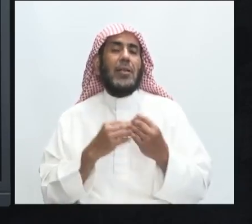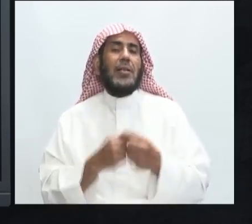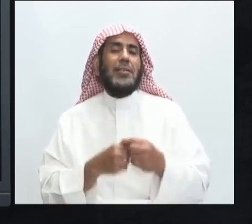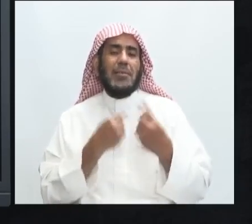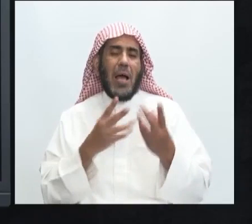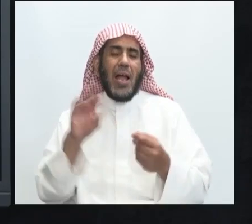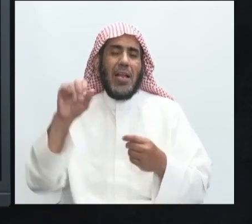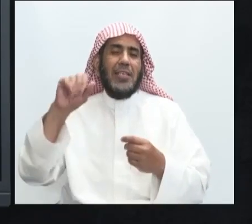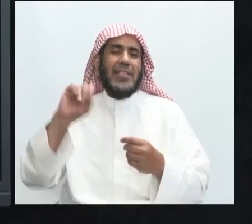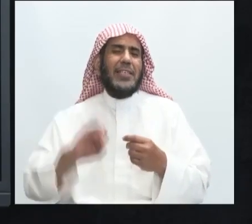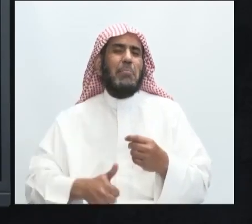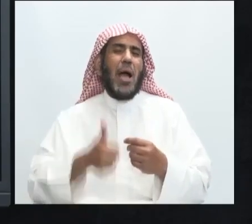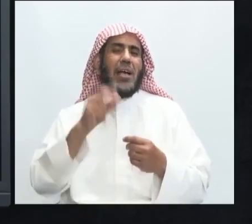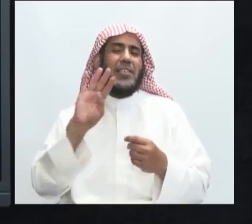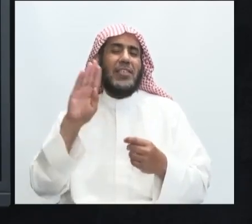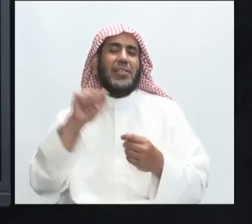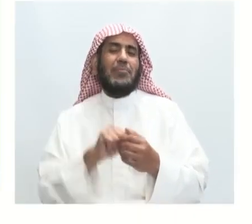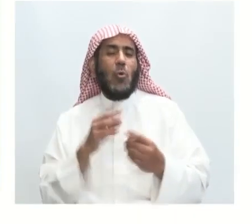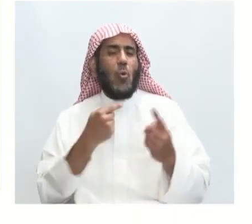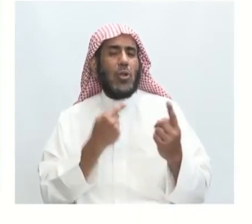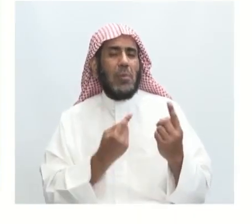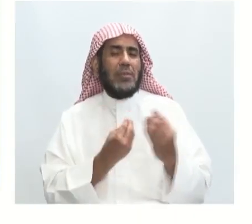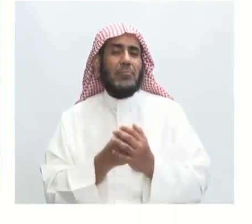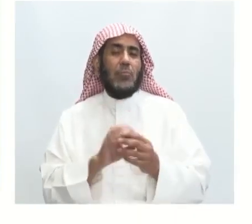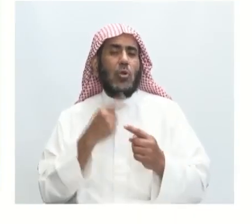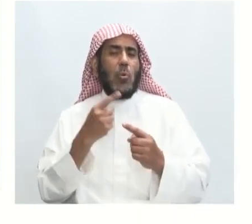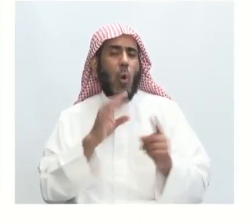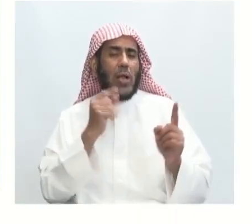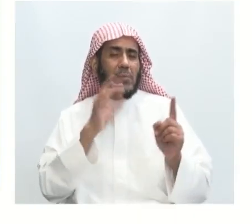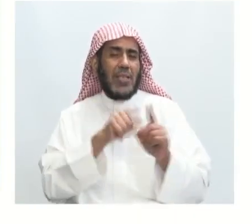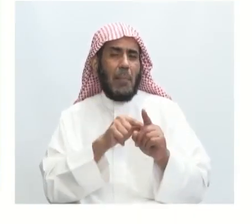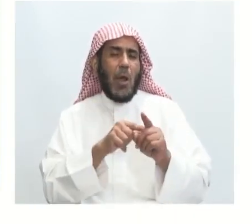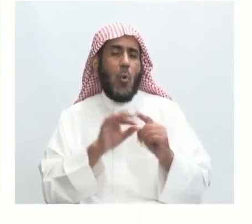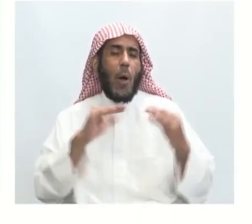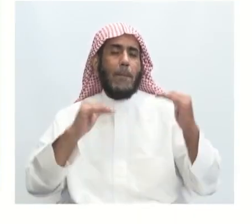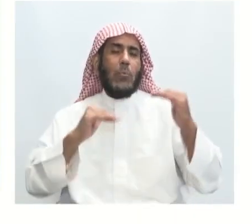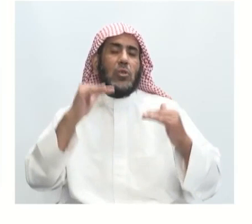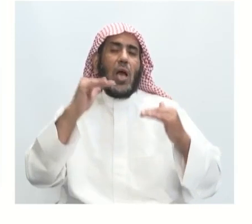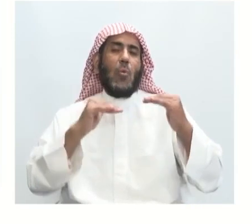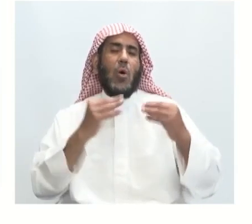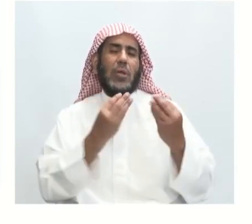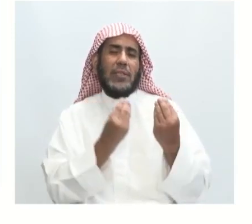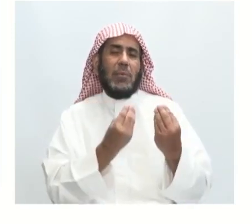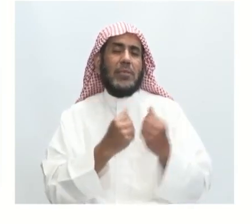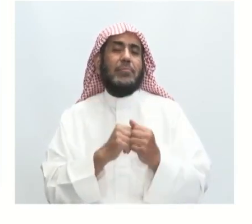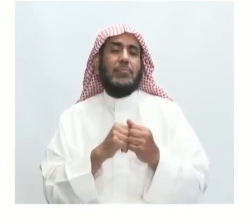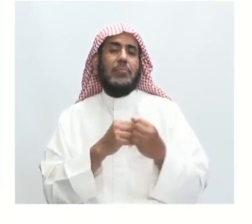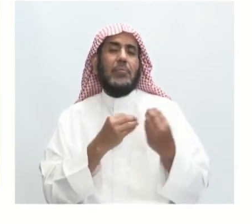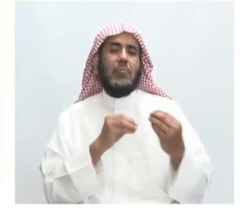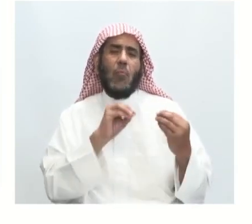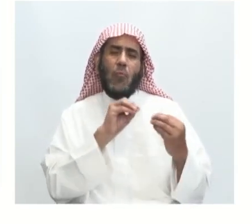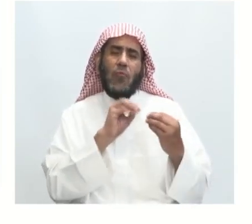البلاغي التي يخرج عليها الامر او النهي الالتماس وحين يكون حين يخاطب الانسان من هو مساوي له من هو مساوي له